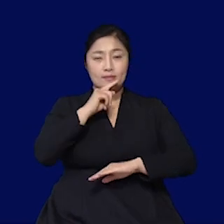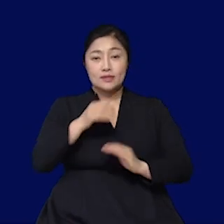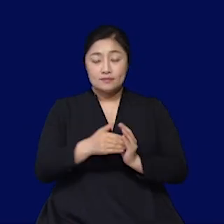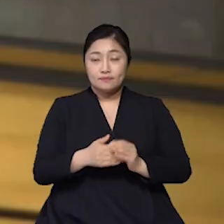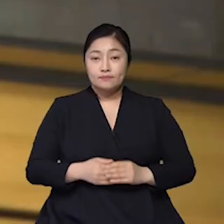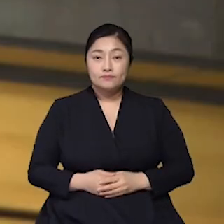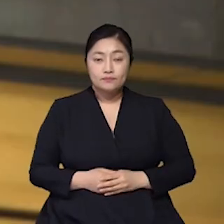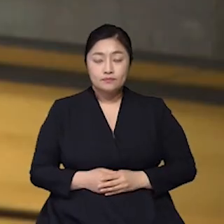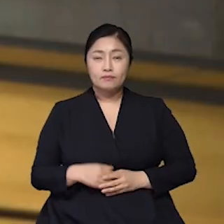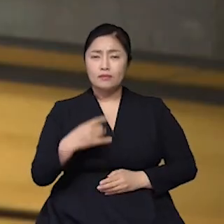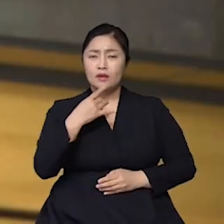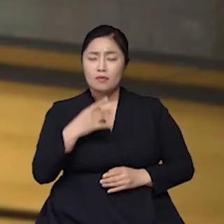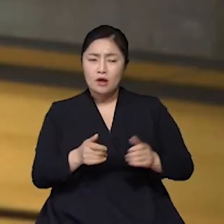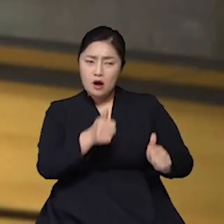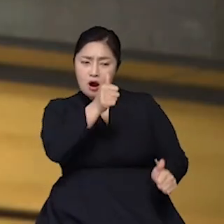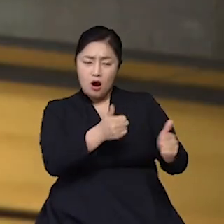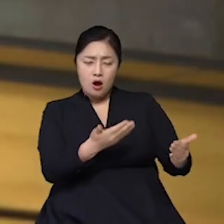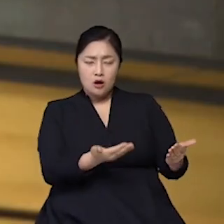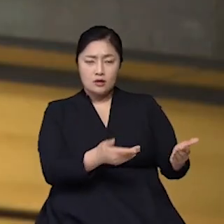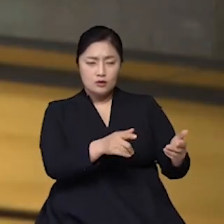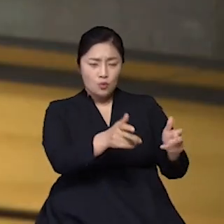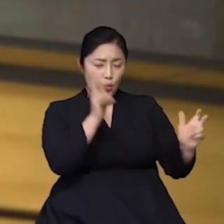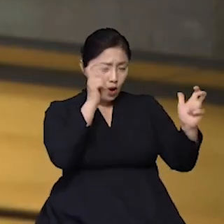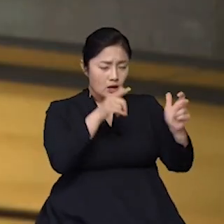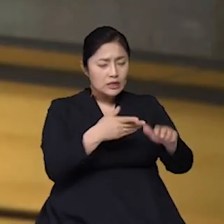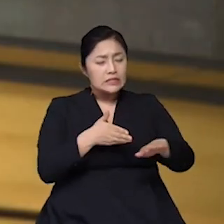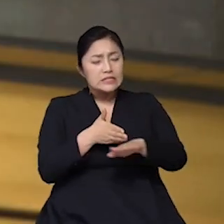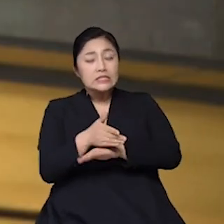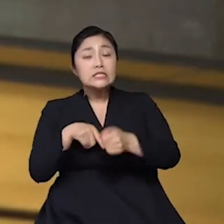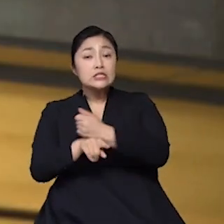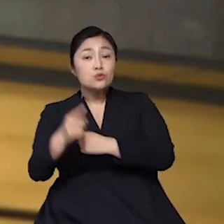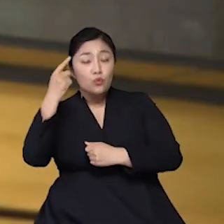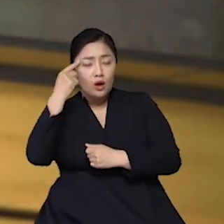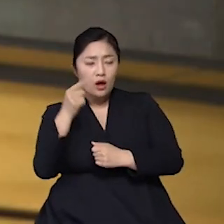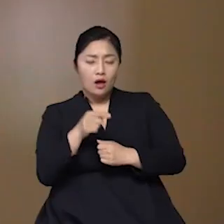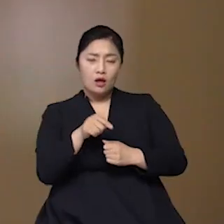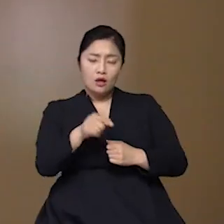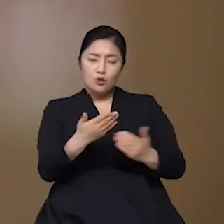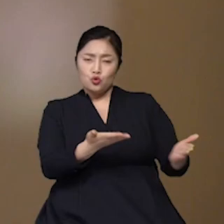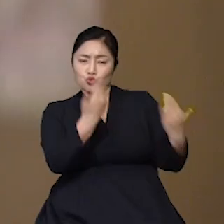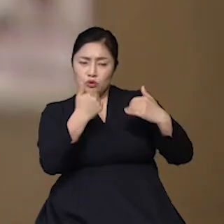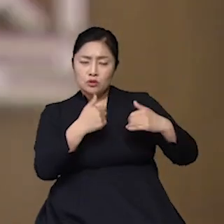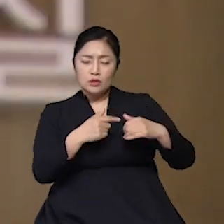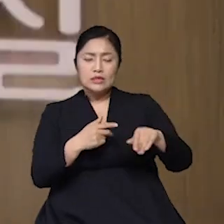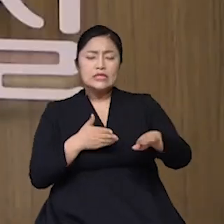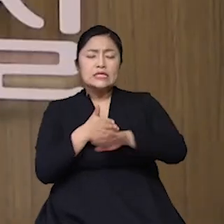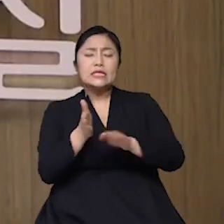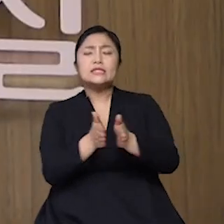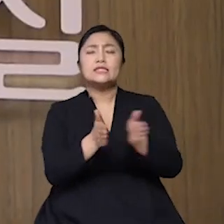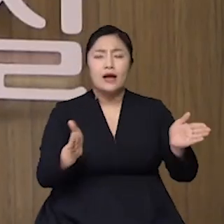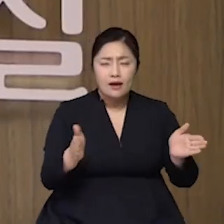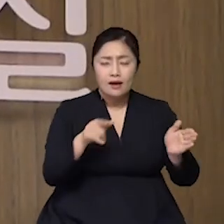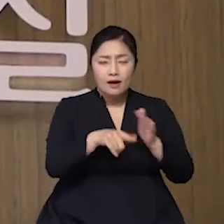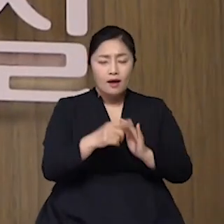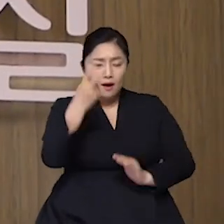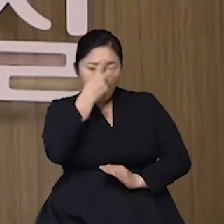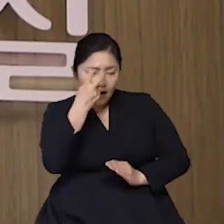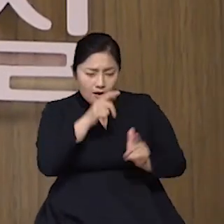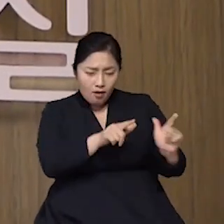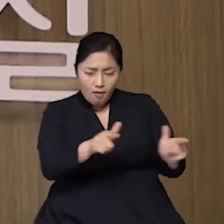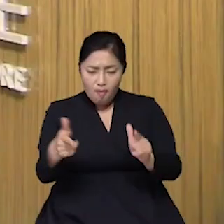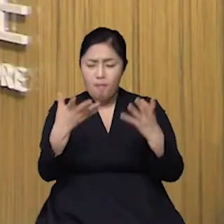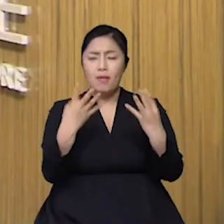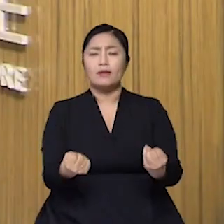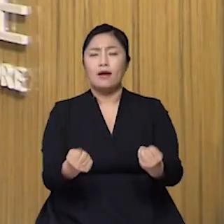밝혔습니다. 다만 경쟁 유통업체에 비해 늦어지는 이유는 상대적으로 유치 전에 늦게 뛰어들었고 살펴봐야 할